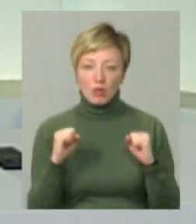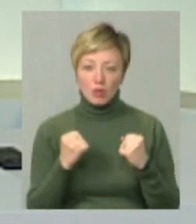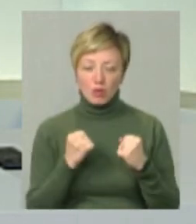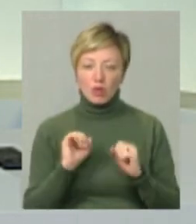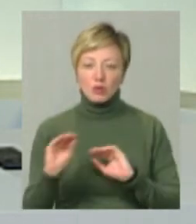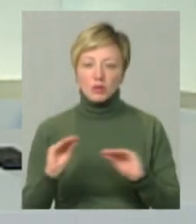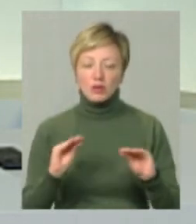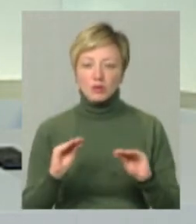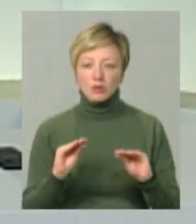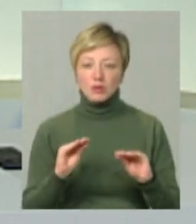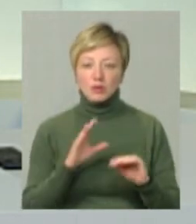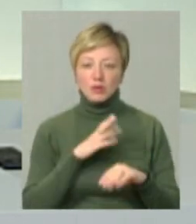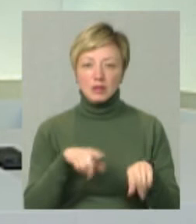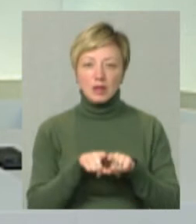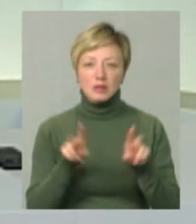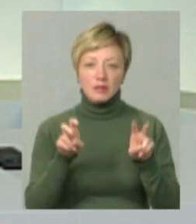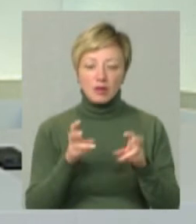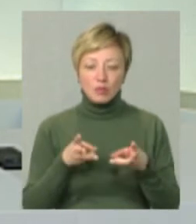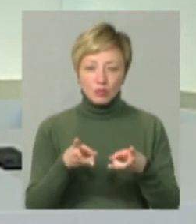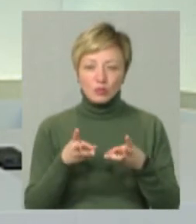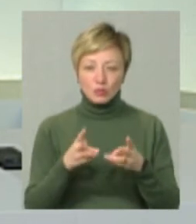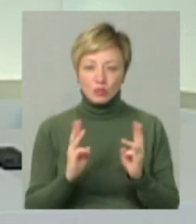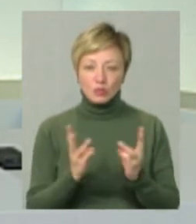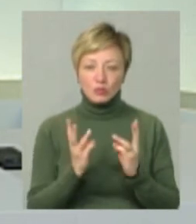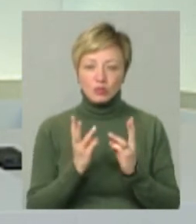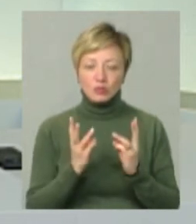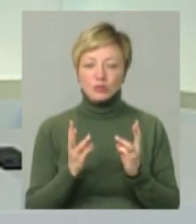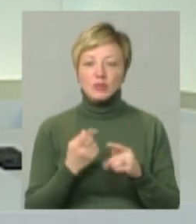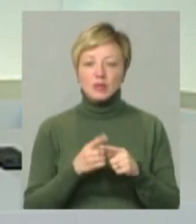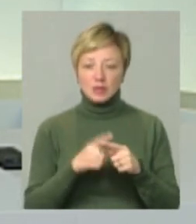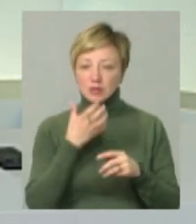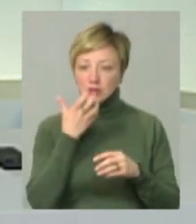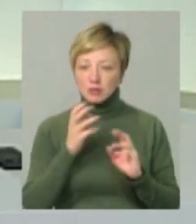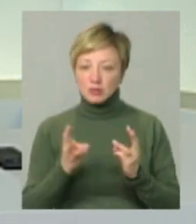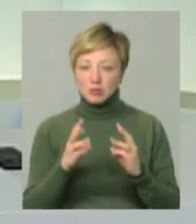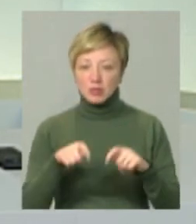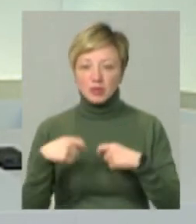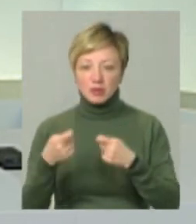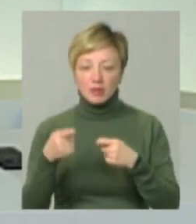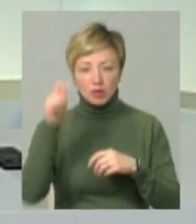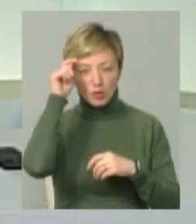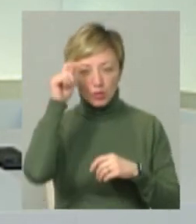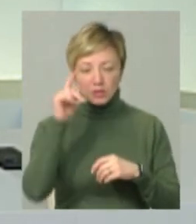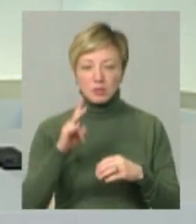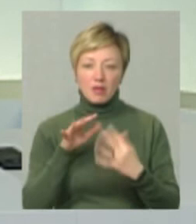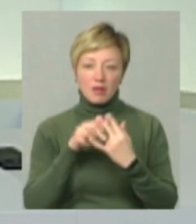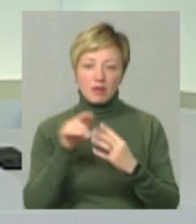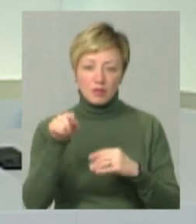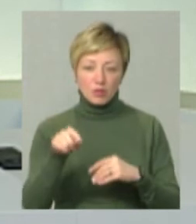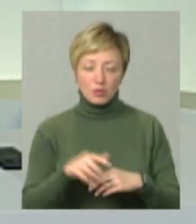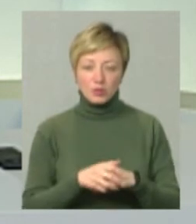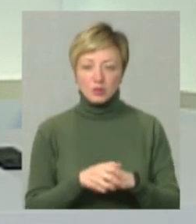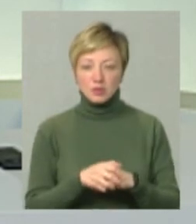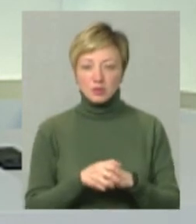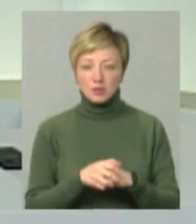прохолодно. Оснащували їх так званими буржуйками. І також ці буржуйки передавали хлопцям на передову, на